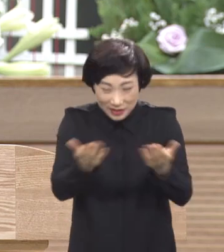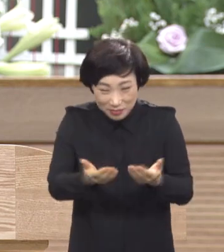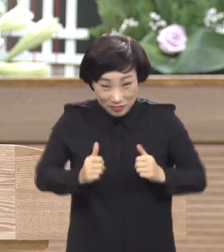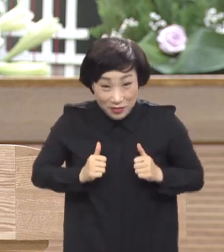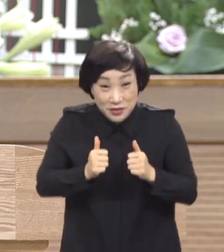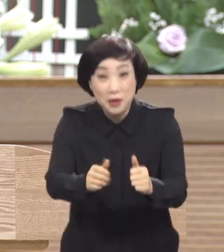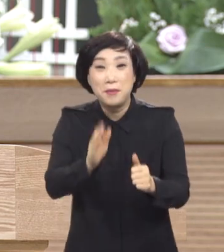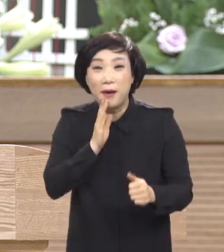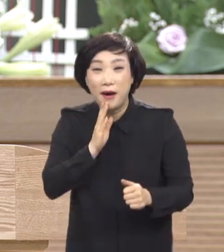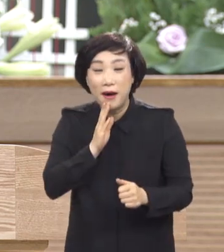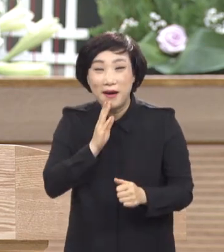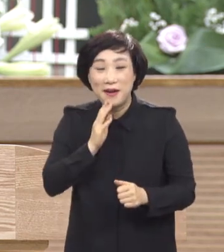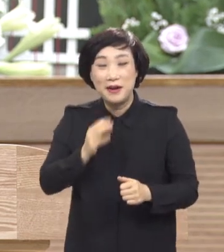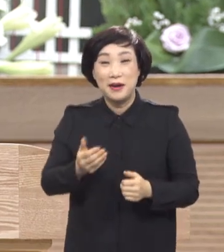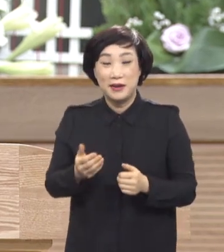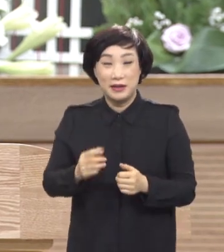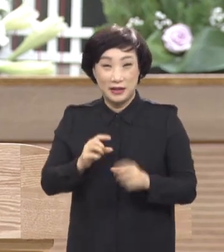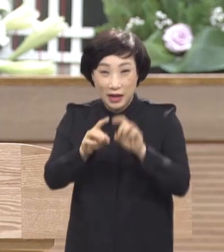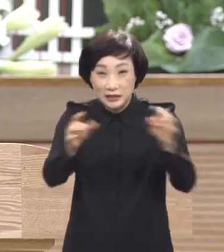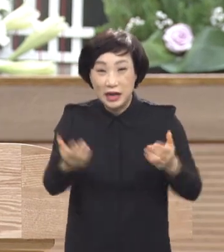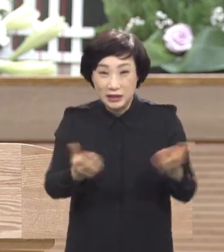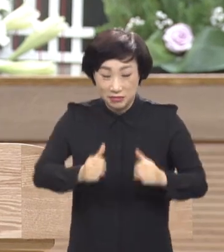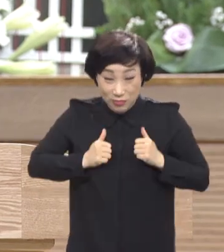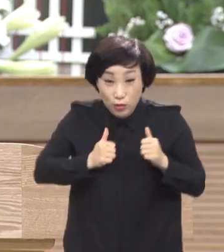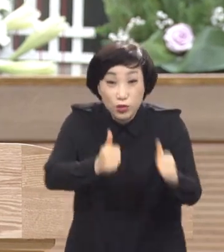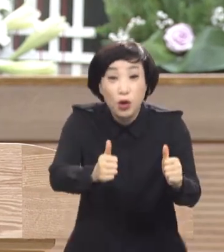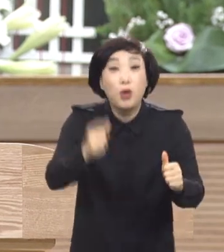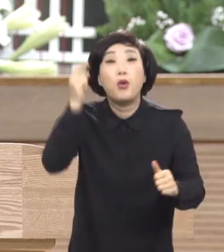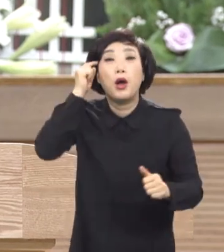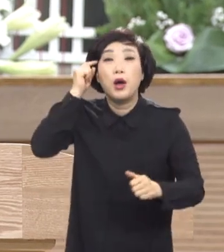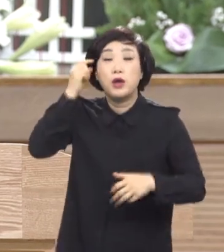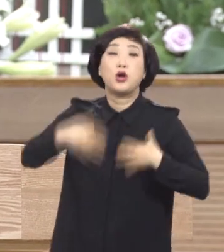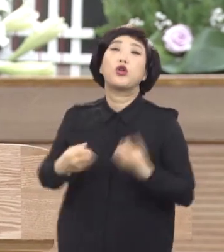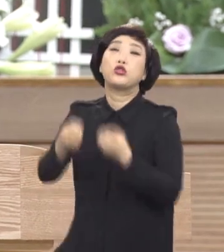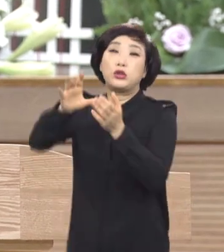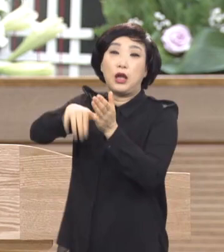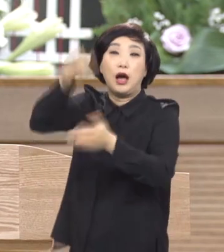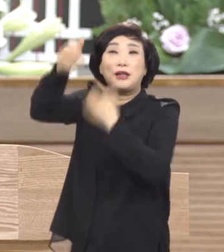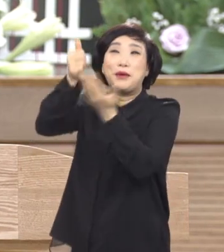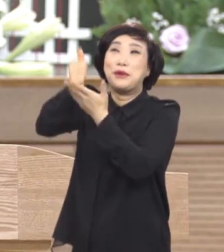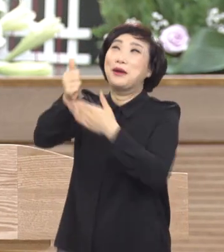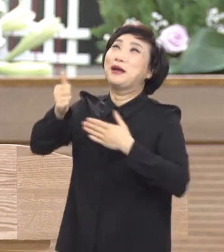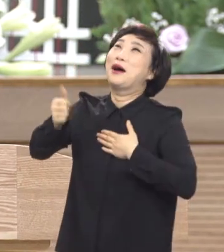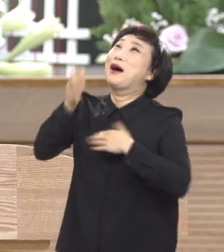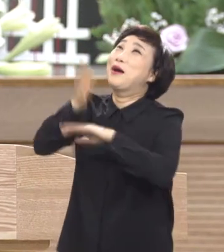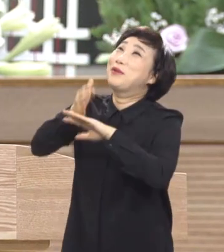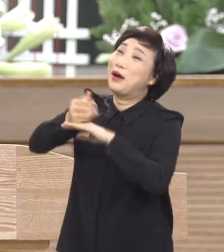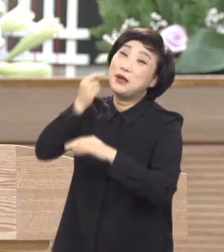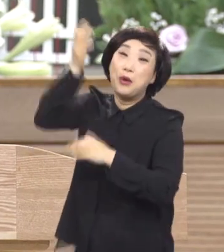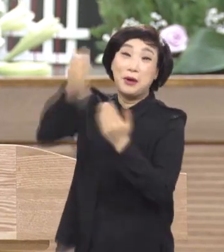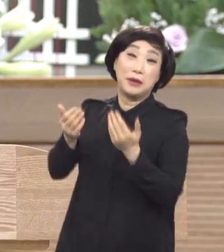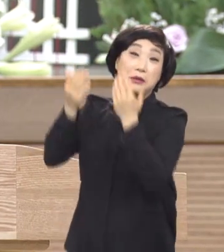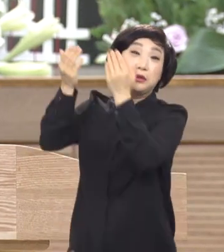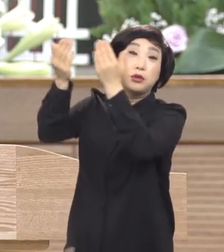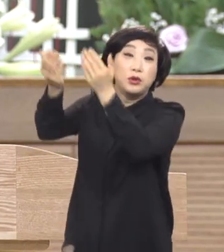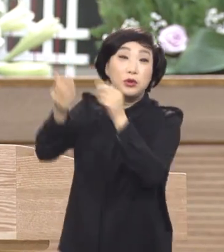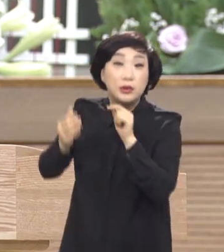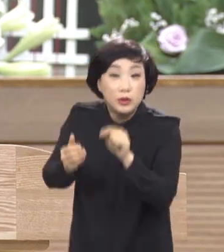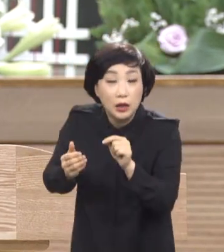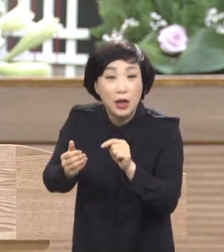푸짐한 생업해서 이 절기 때 하나님을 향해 영광 돌리며 쓰는 것을